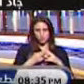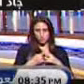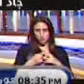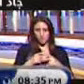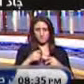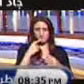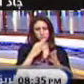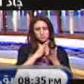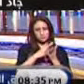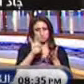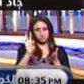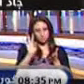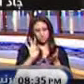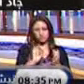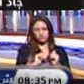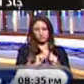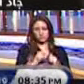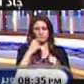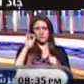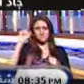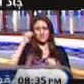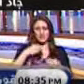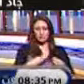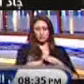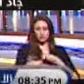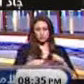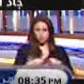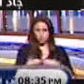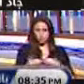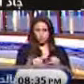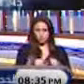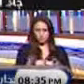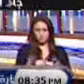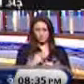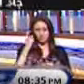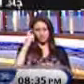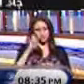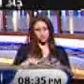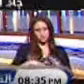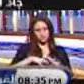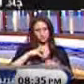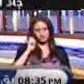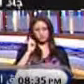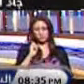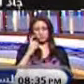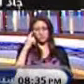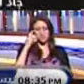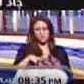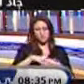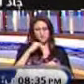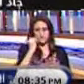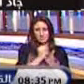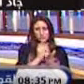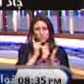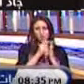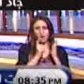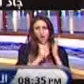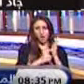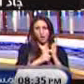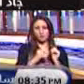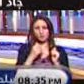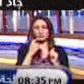هيتم الغائه، هيقوم مجلس الشورى وهو بالفعل بصدد اعداد مشروع قانون تنظيم